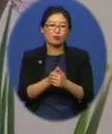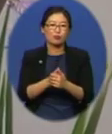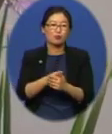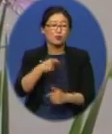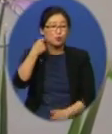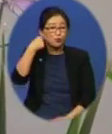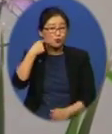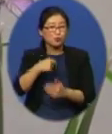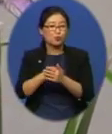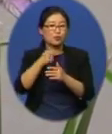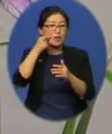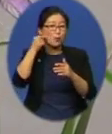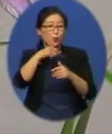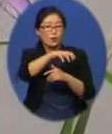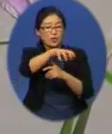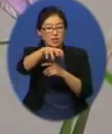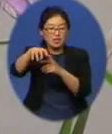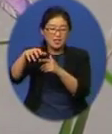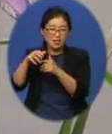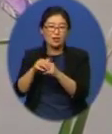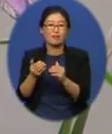남부지방에 분포되어 있다고 합니다.